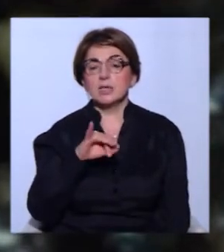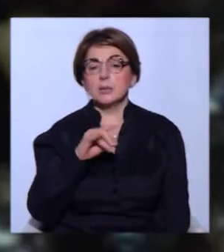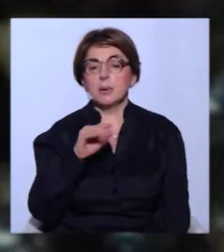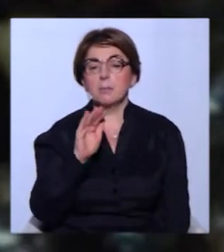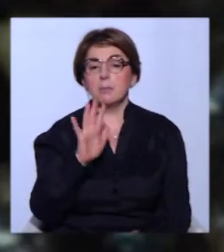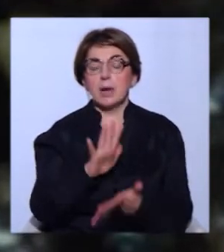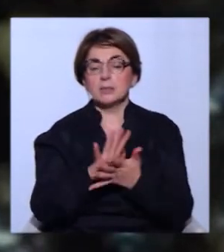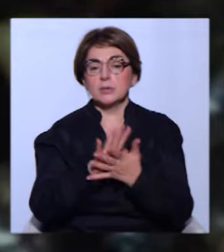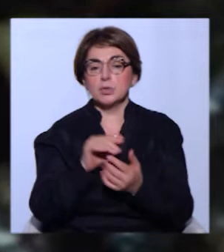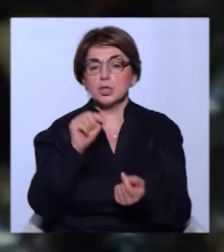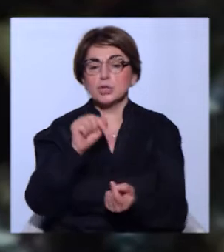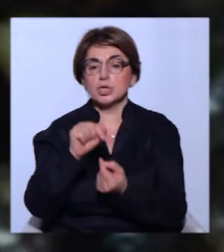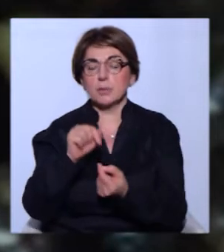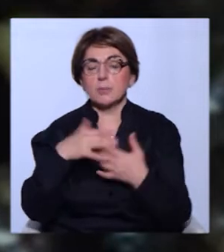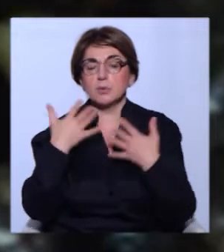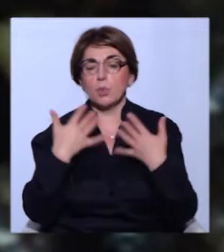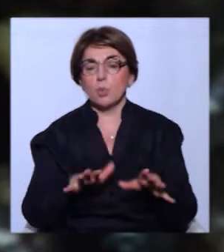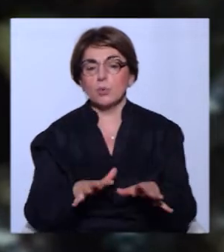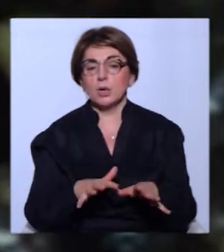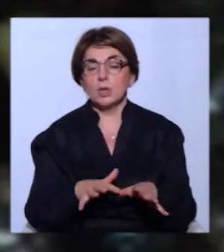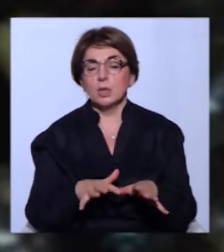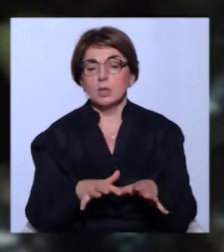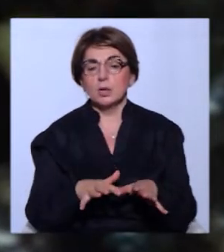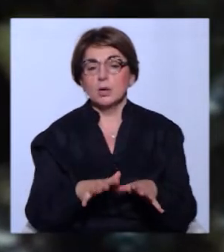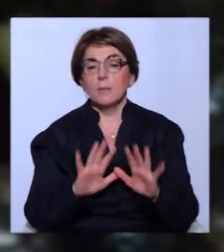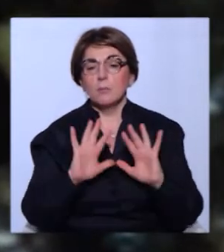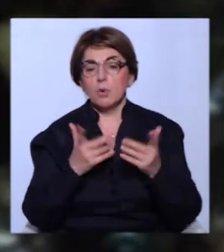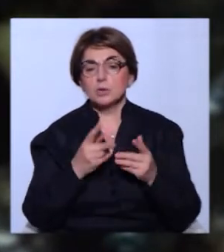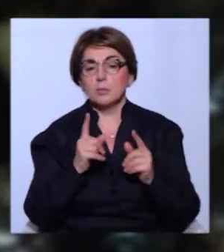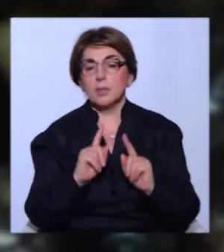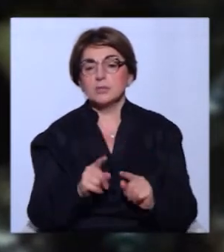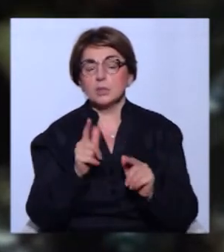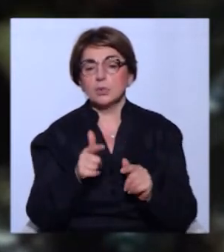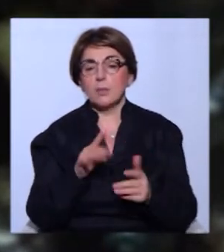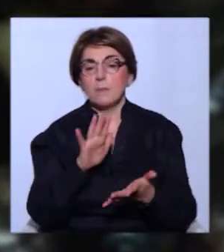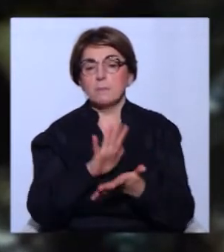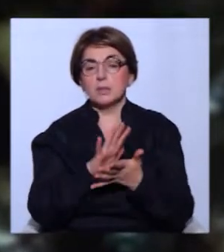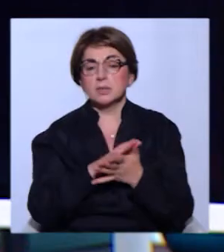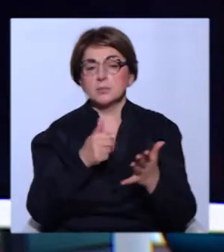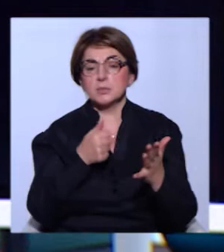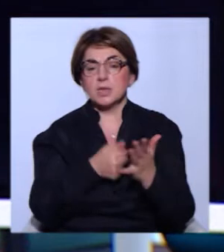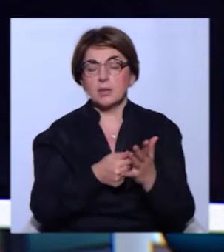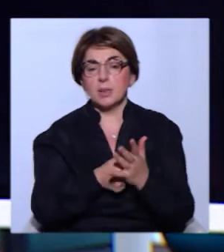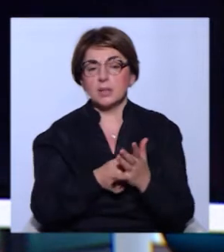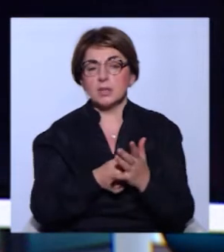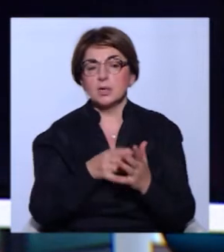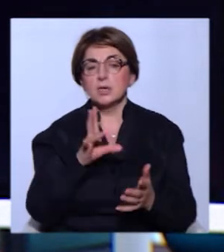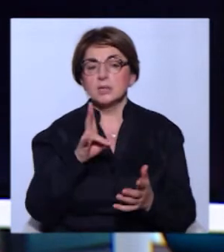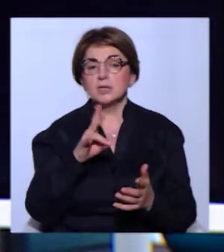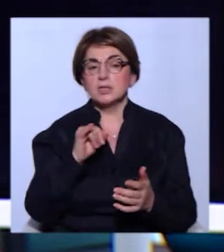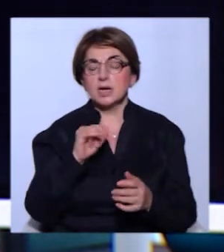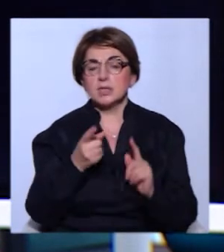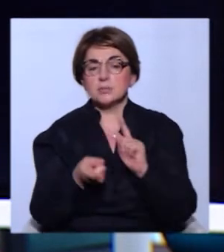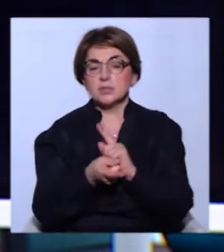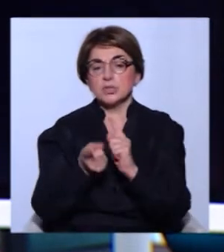დენიტრიფიკატორი ბაქტერიები შესაბამისად უკვე მოხდება ისე, რომ ამ ბაქტერიების საშუალებით ნიტრატებს